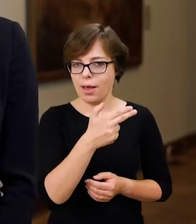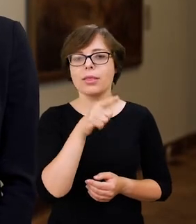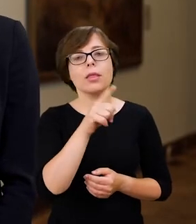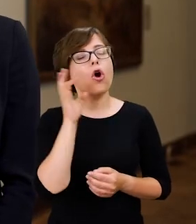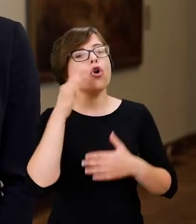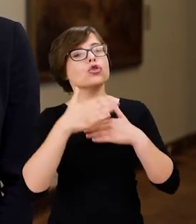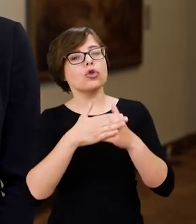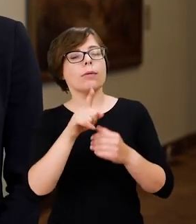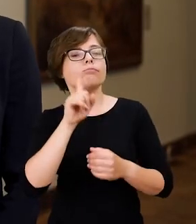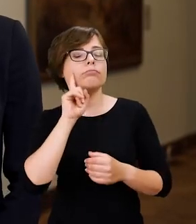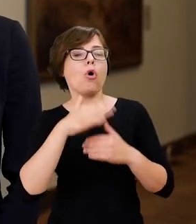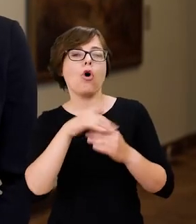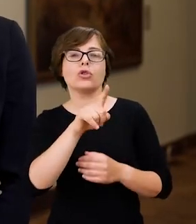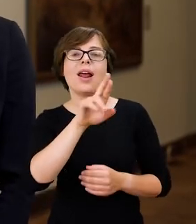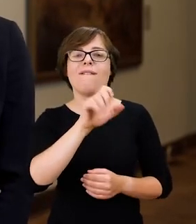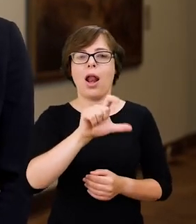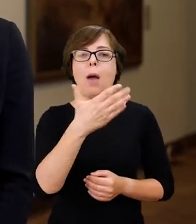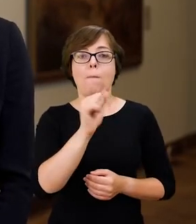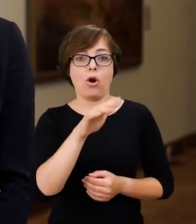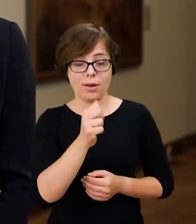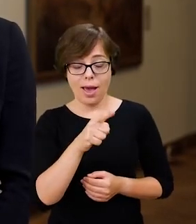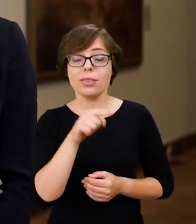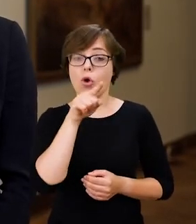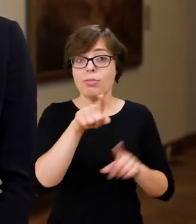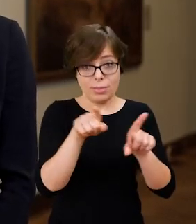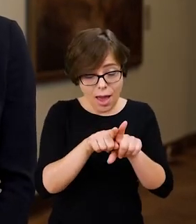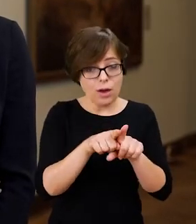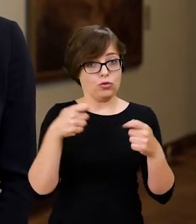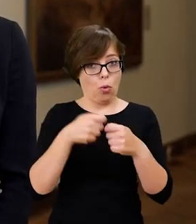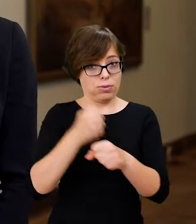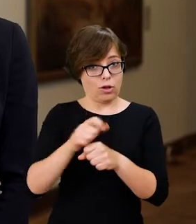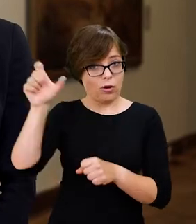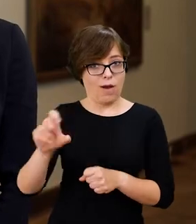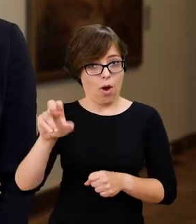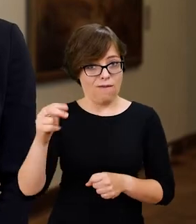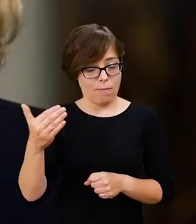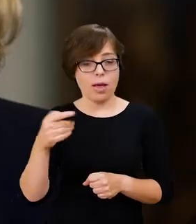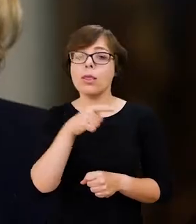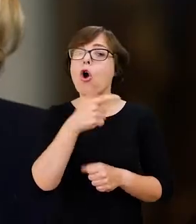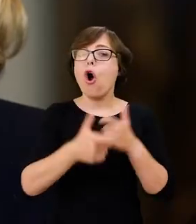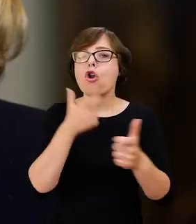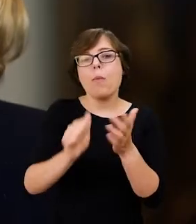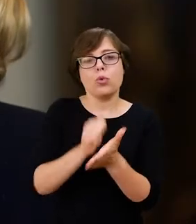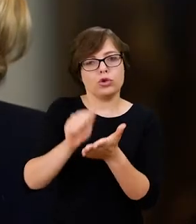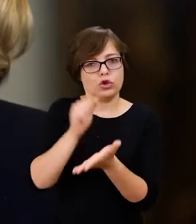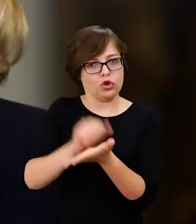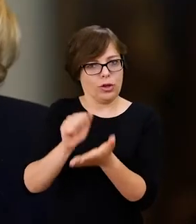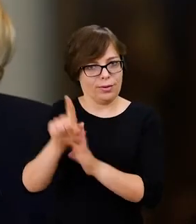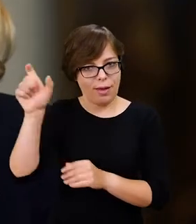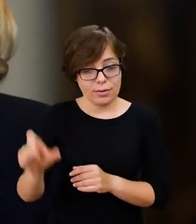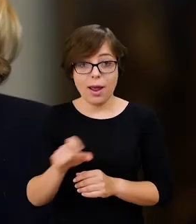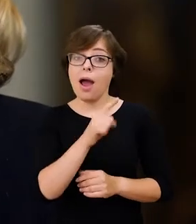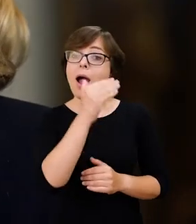Morgana, który także współpracował z Kaufmann, wykonując dla niej sztychy. Maddalena Volpato